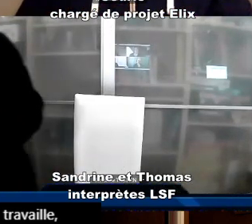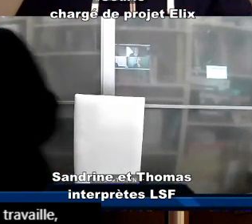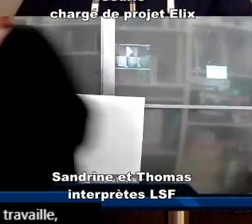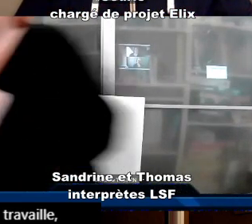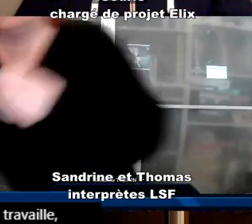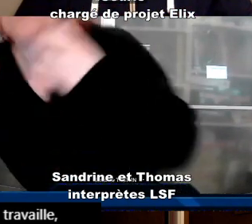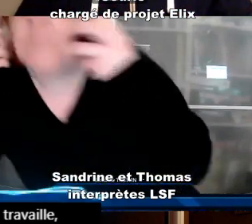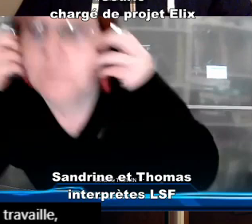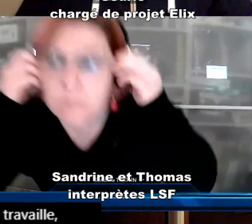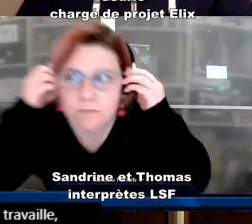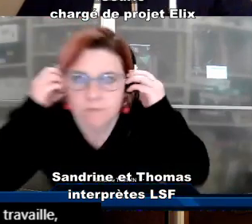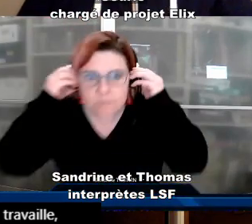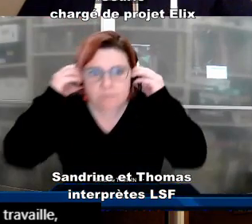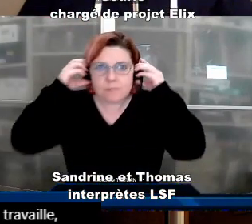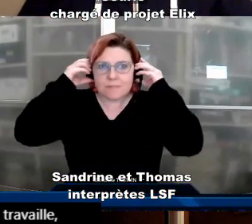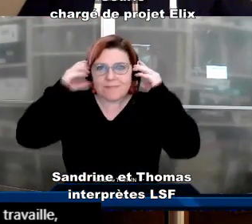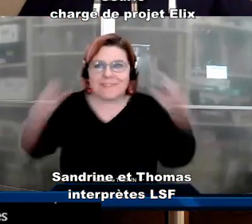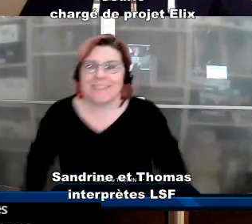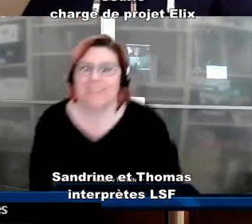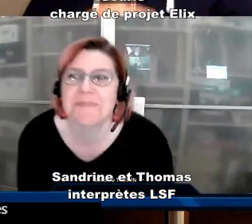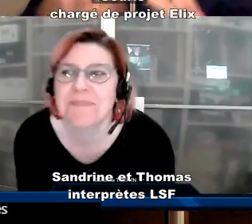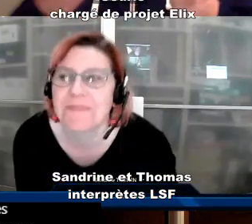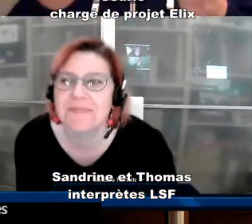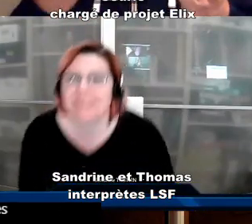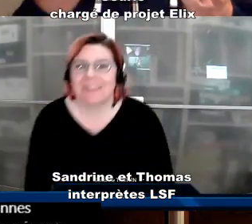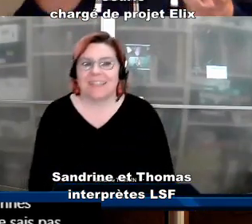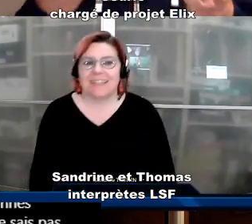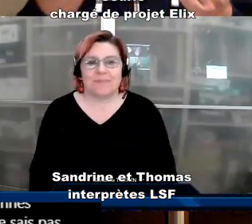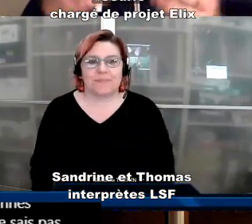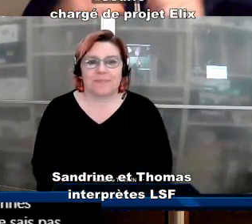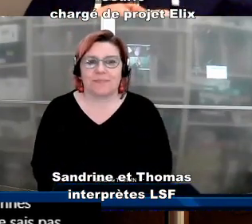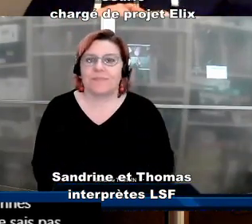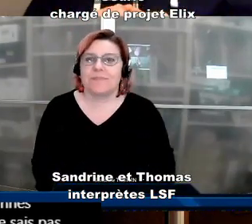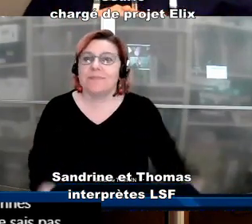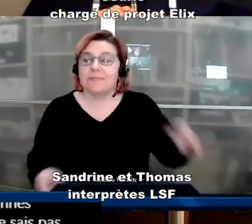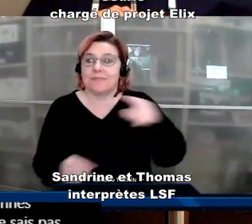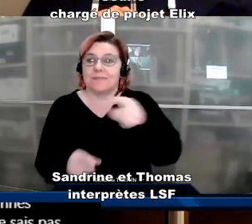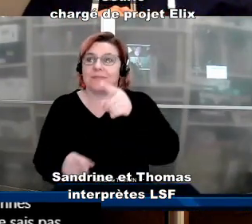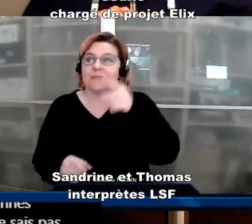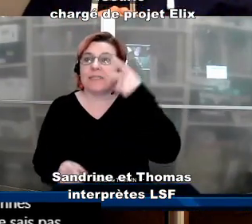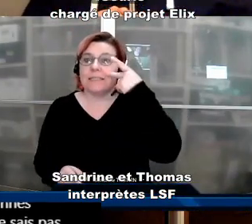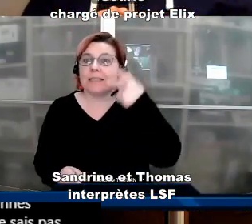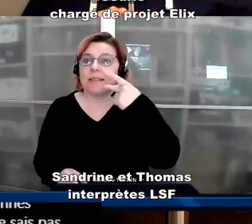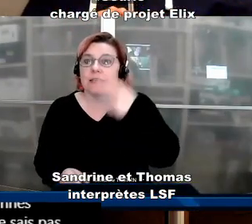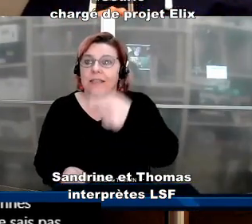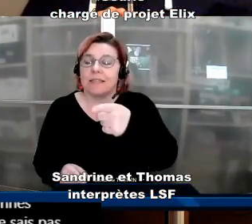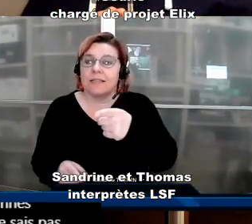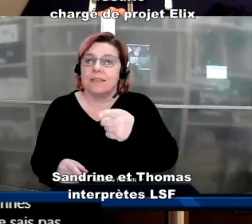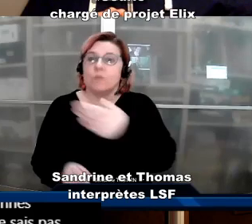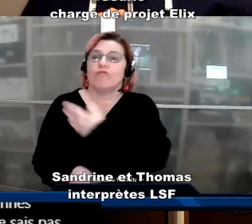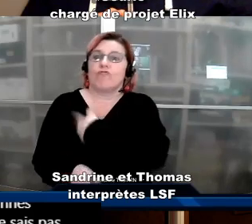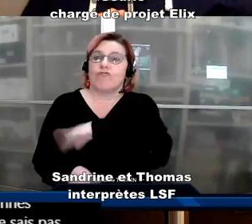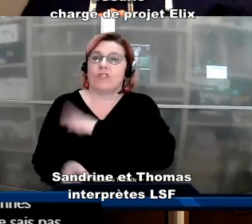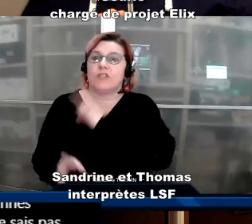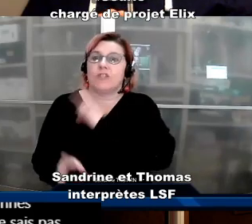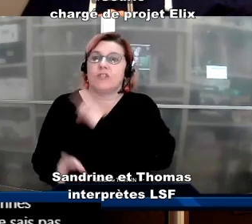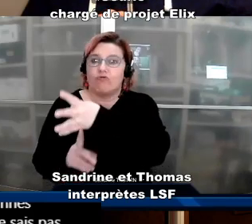Changement de... On passe au stand. Parce que toi, Cédric, donc, tu es chargé de projet LX, mais tu es